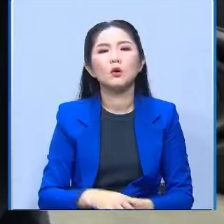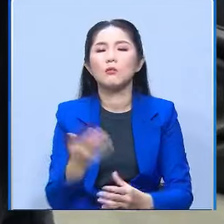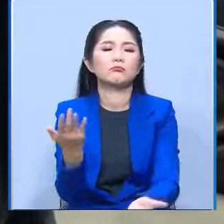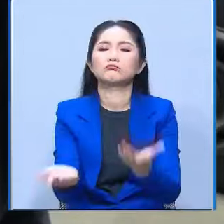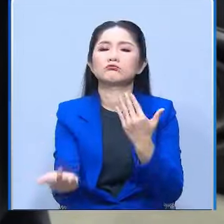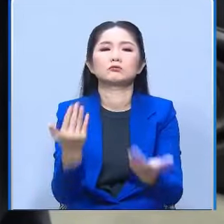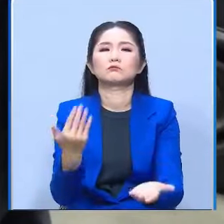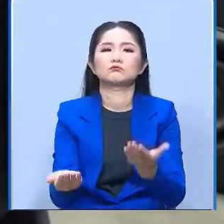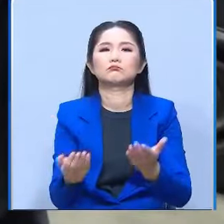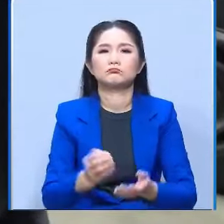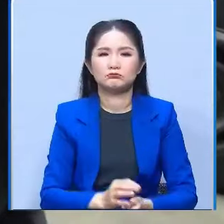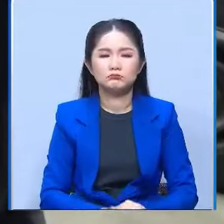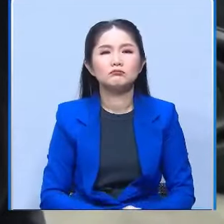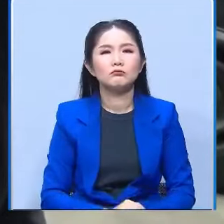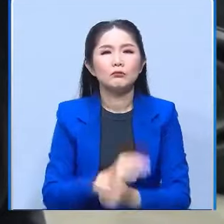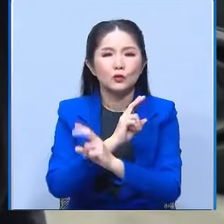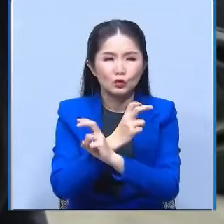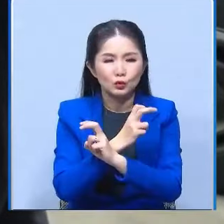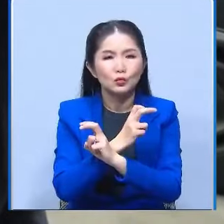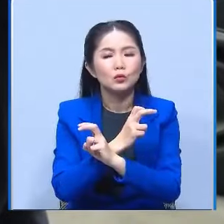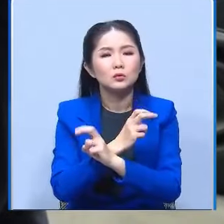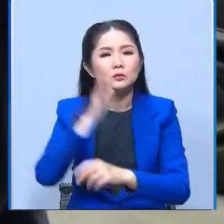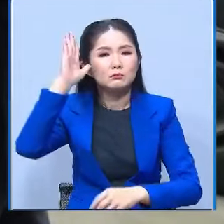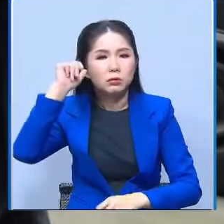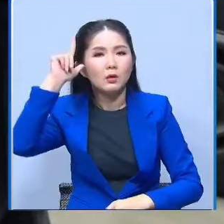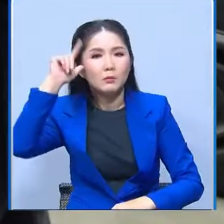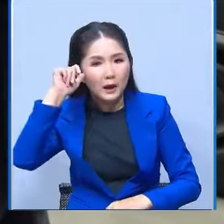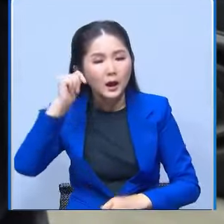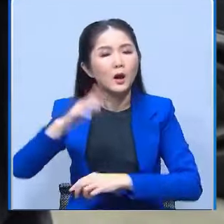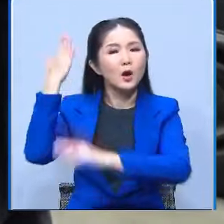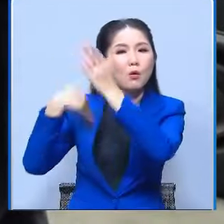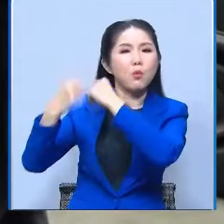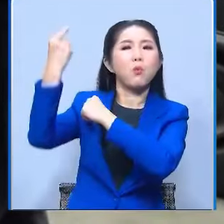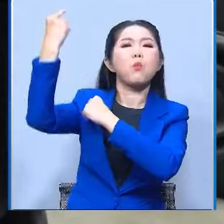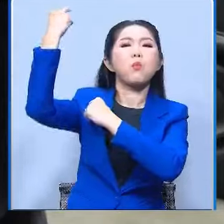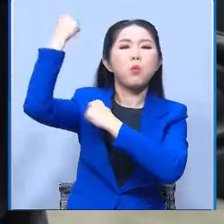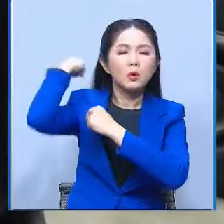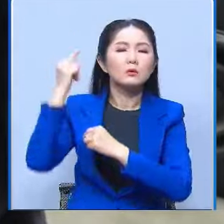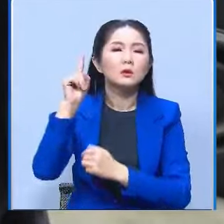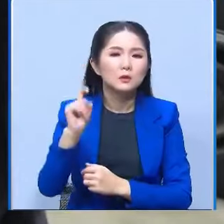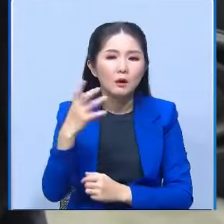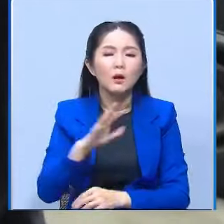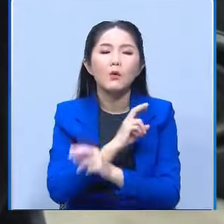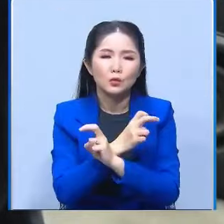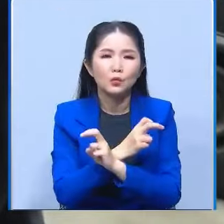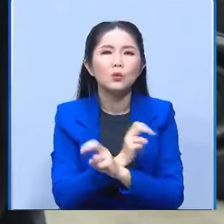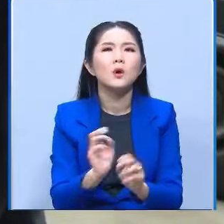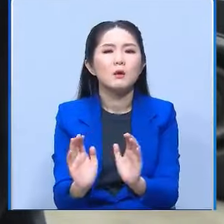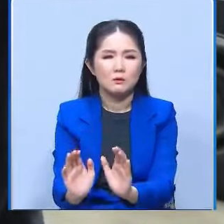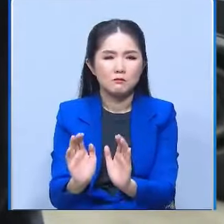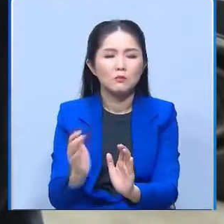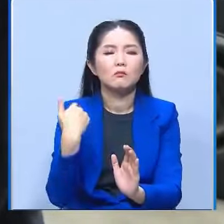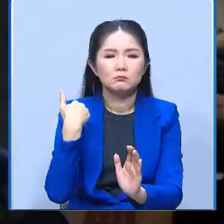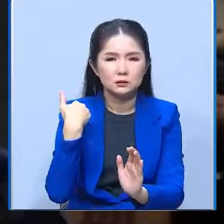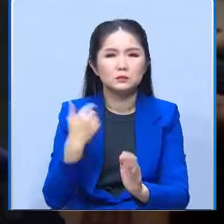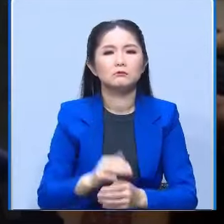เพราะว่ากระดูกทุกคนเนี่ยมีพ่อมีแม่แล้วเขาทุกข์แล้วเขาต้องเอาไปเก็บไว้ต่างหากถ ้ าไม่อยากมีความ